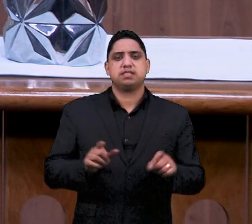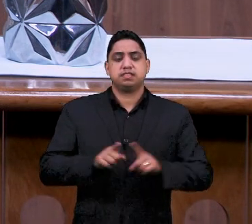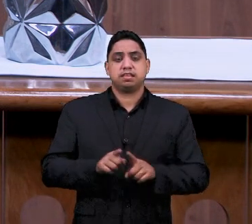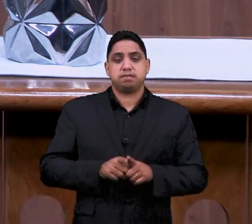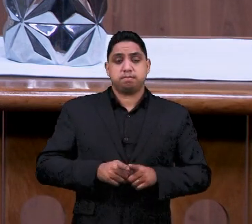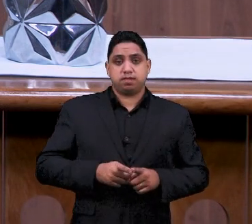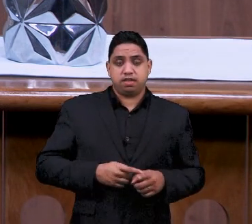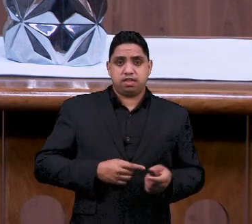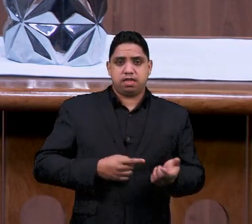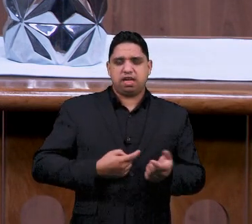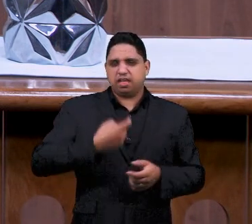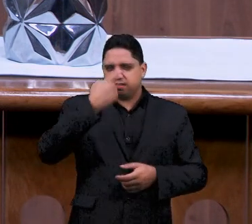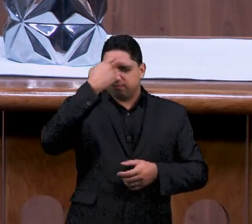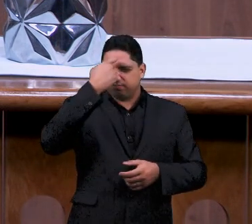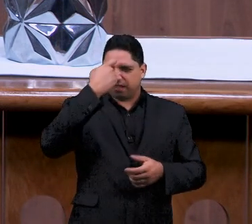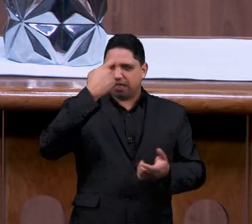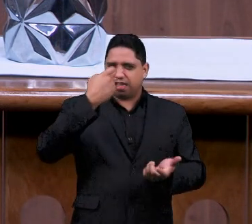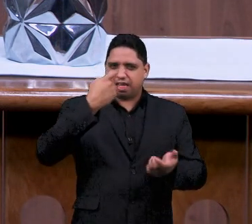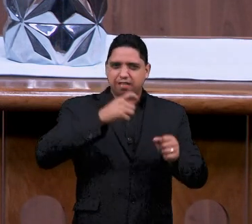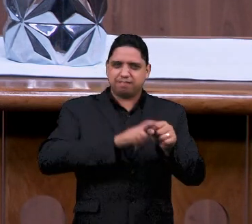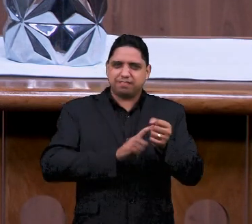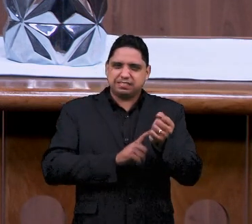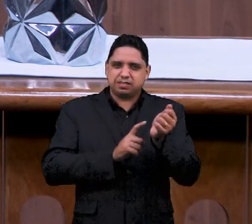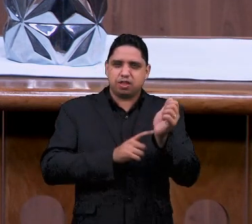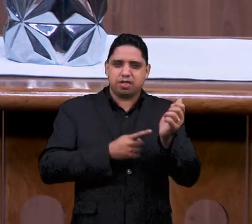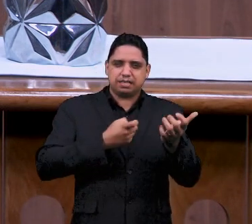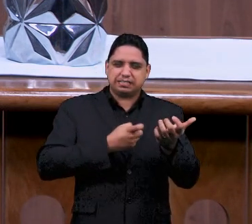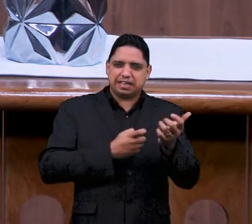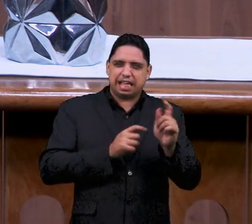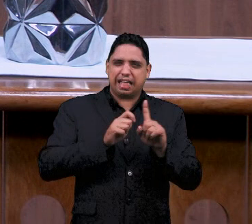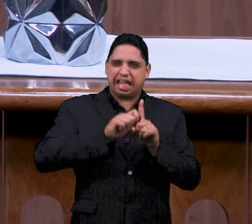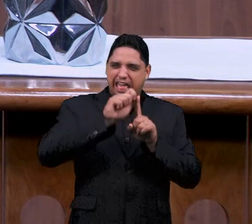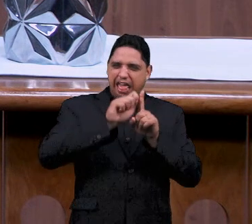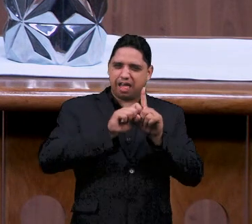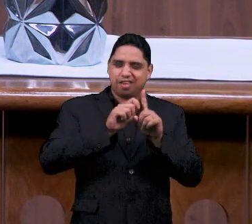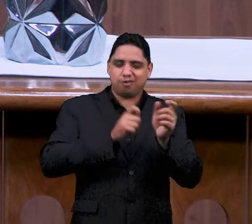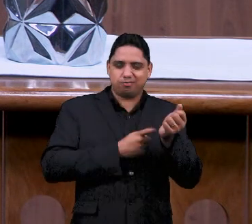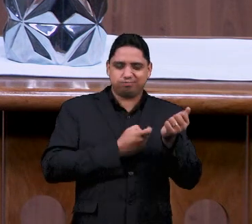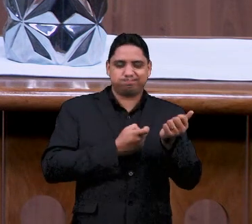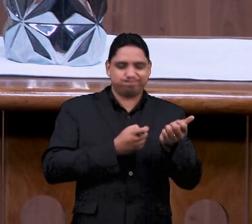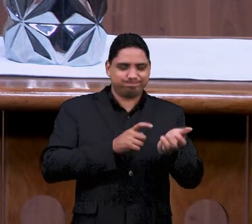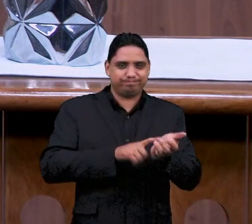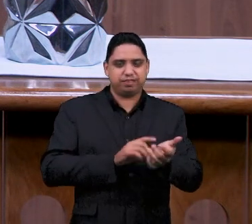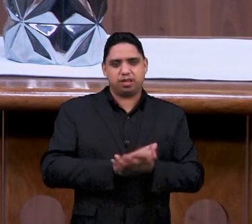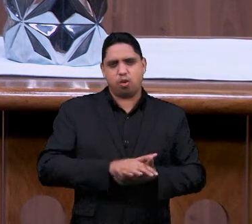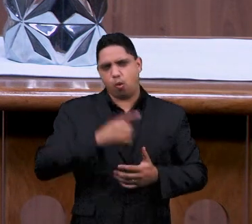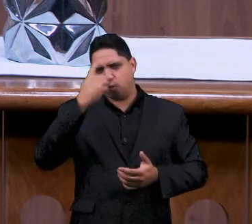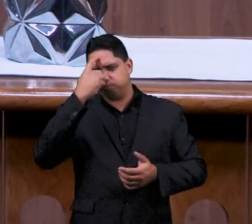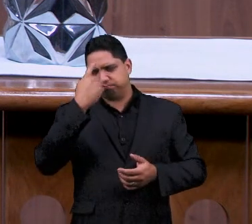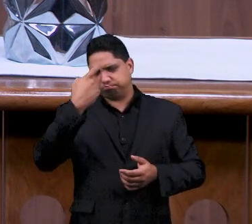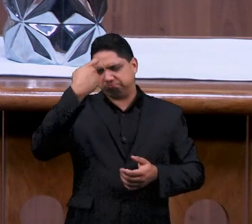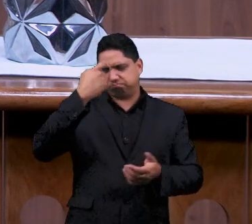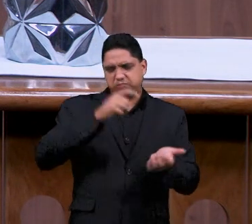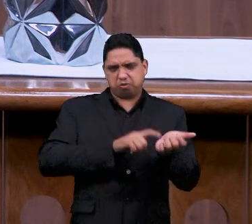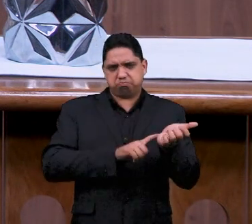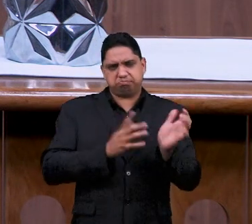Donc, il faut contrôler la température à l'entrée. Et s'il y a une identification, si au moment de l'entrée de